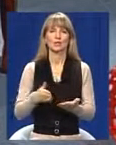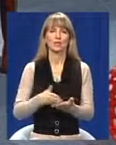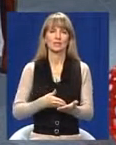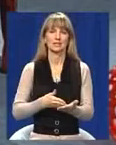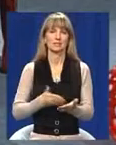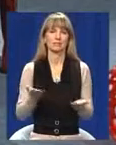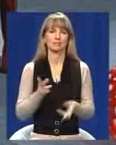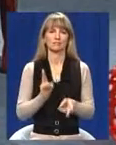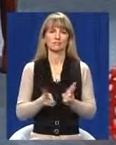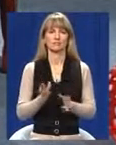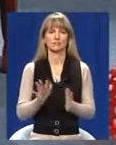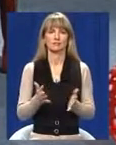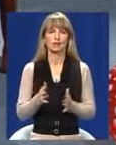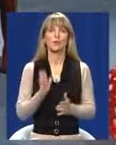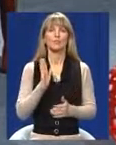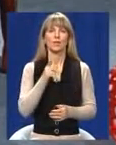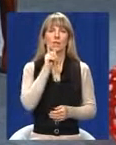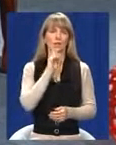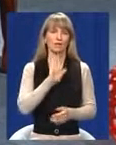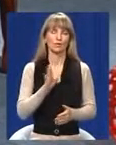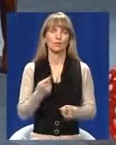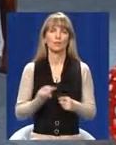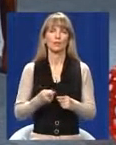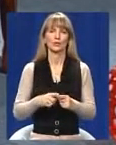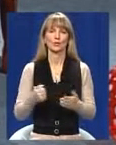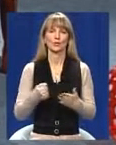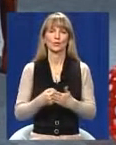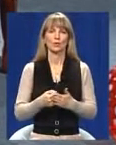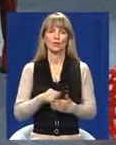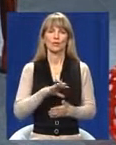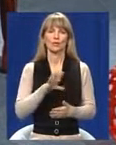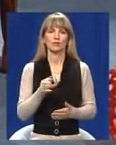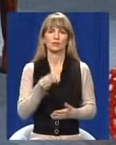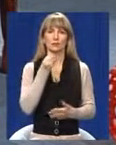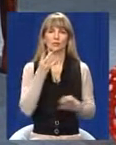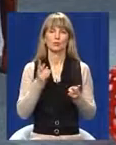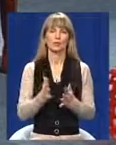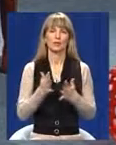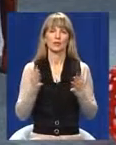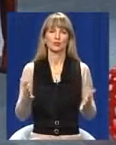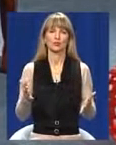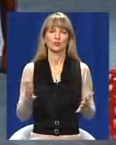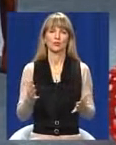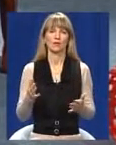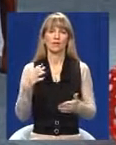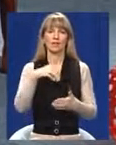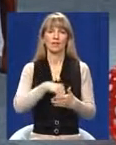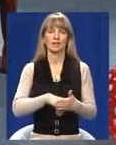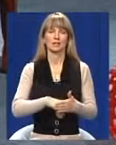приготувати так ото, то вони будуть несмачними. Тож до всієї страви треба якось більше вкладати свою